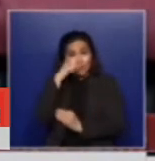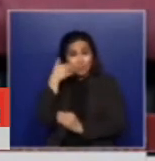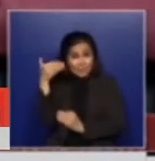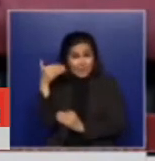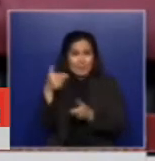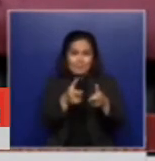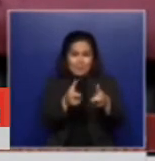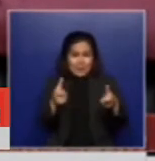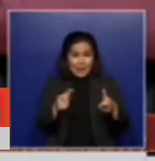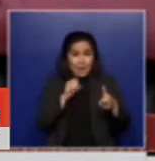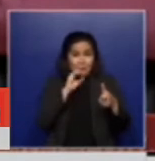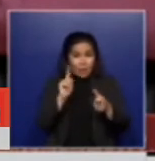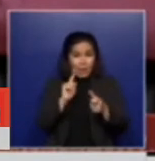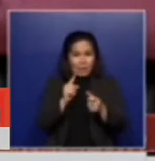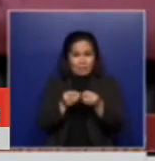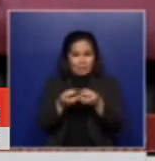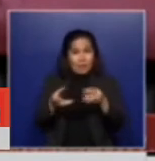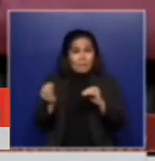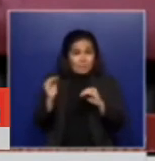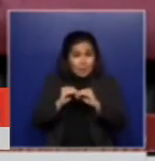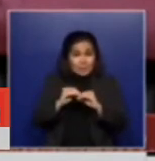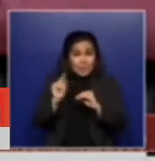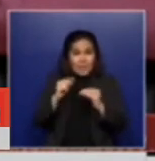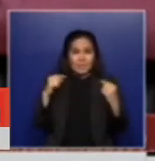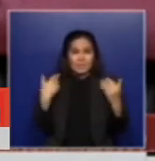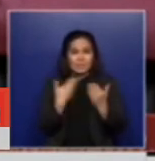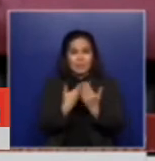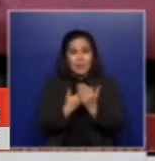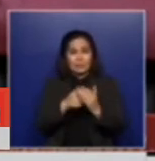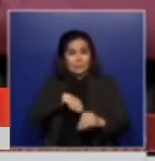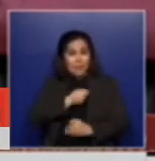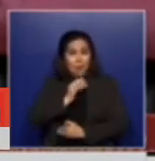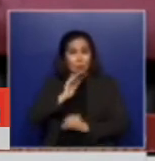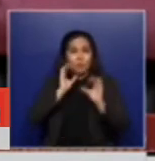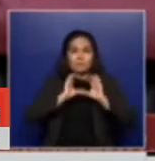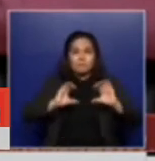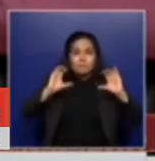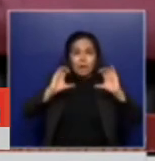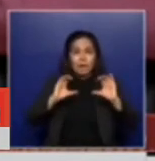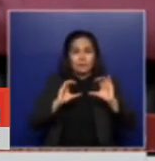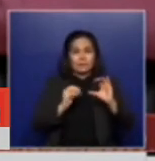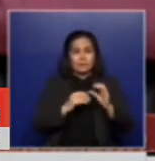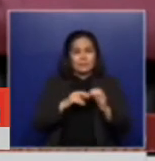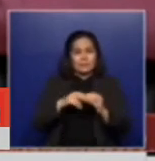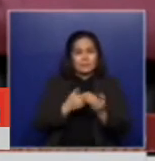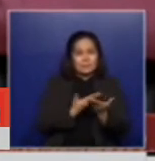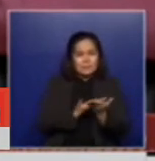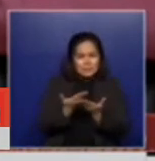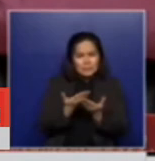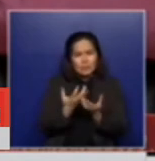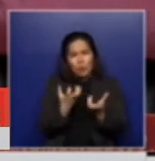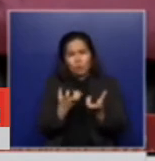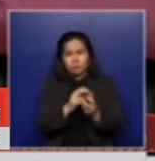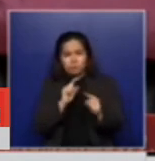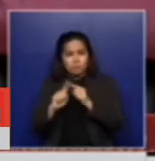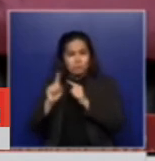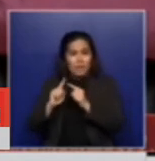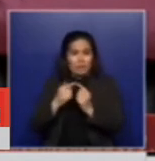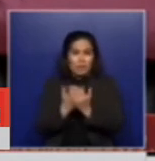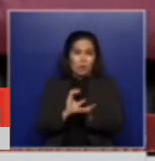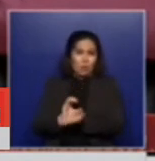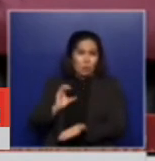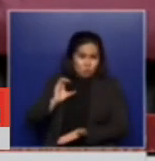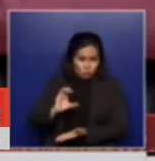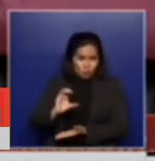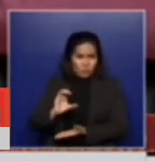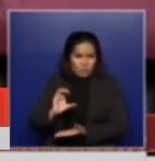ที่ขยายตัวเพิ่มขึ้นแน่นอนครับคือการใช้จ่ายภาครัฐทั้งการอุปโภคและการลงทุนซึ่งถือเป็นแรงขับเคลื่อนที่สำคัญ